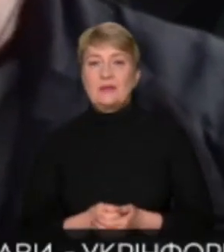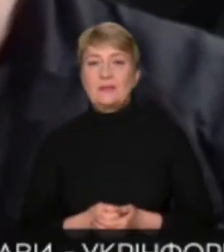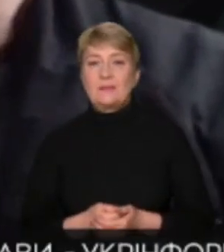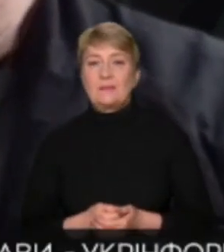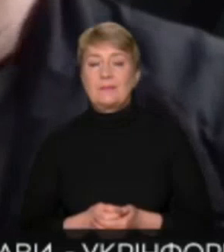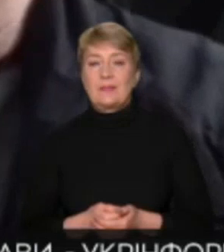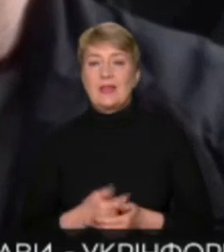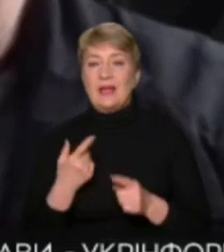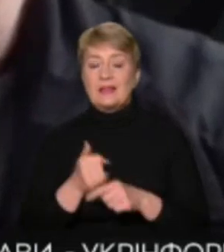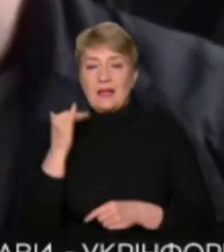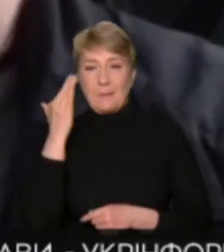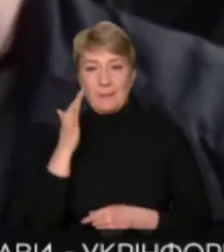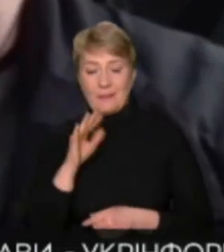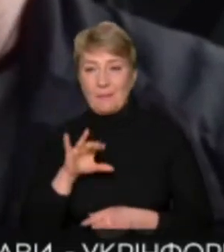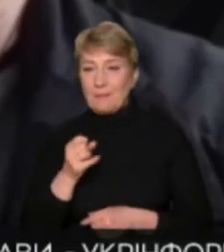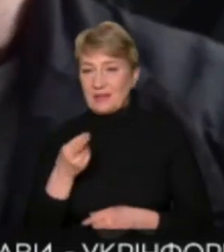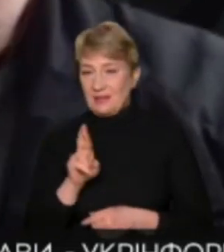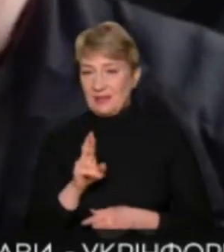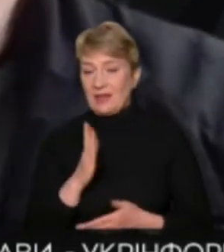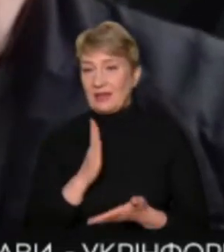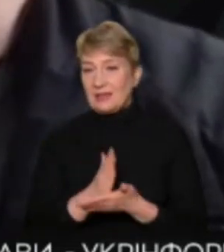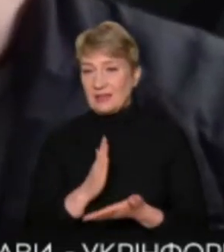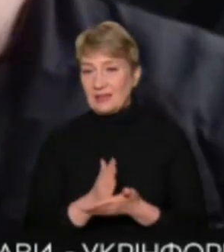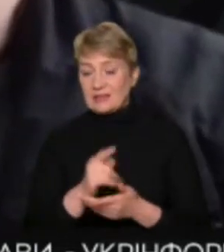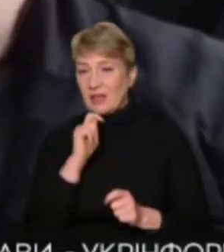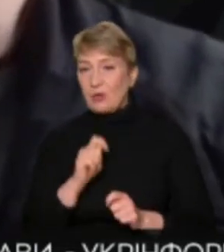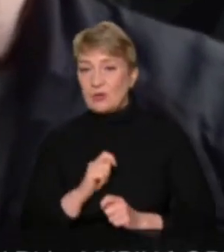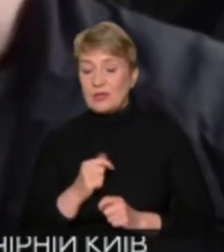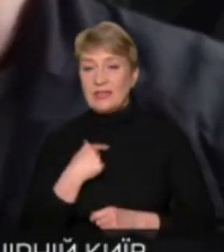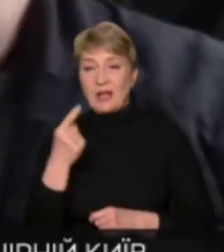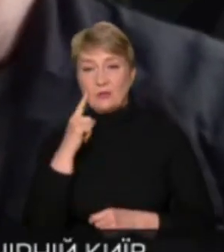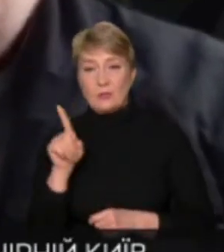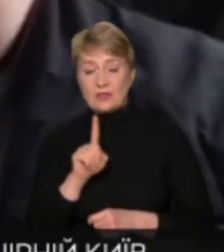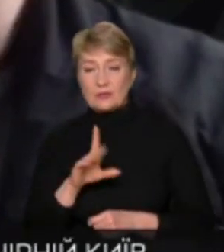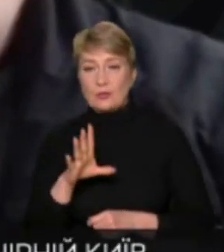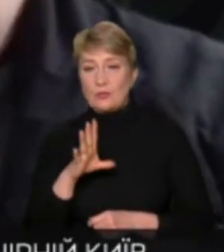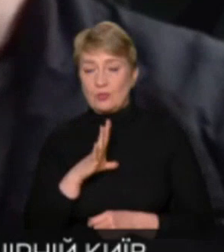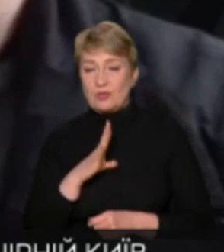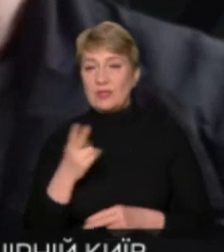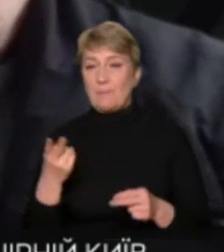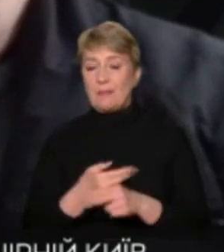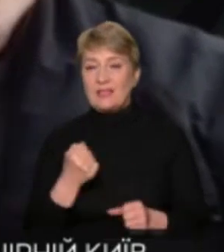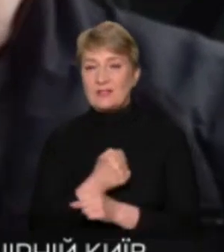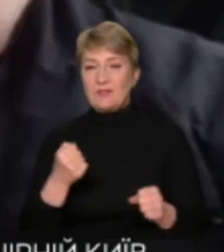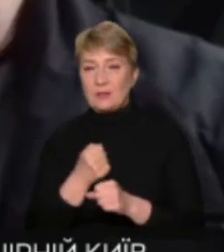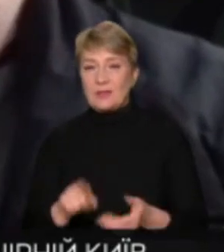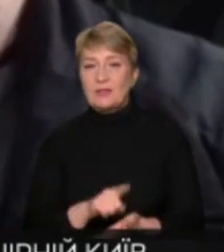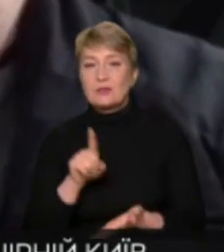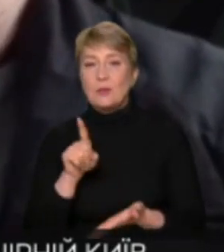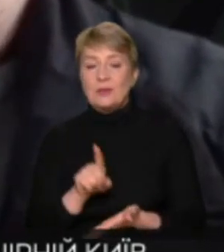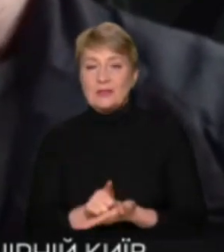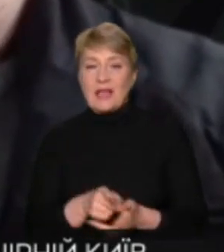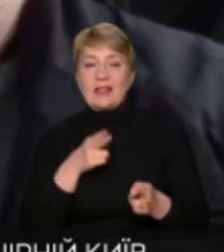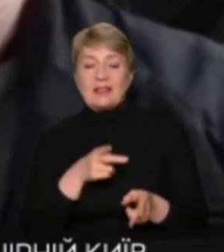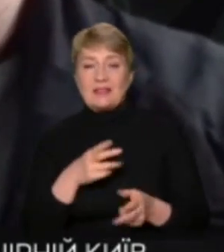Це мрія, да, там є навіть винагорода за це. Я так думаю, що він буде без вибухівки, але обов'язково. Щоб трохи налякати, та, щоб